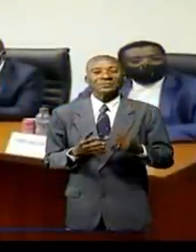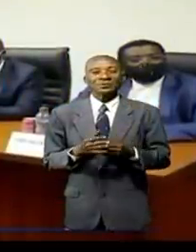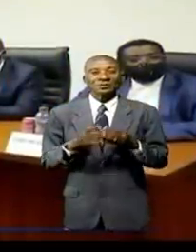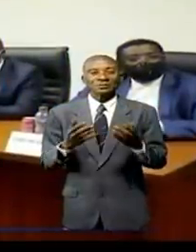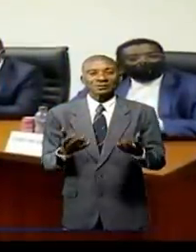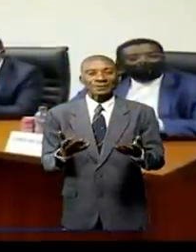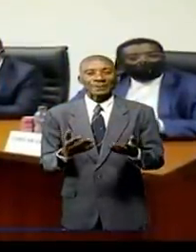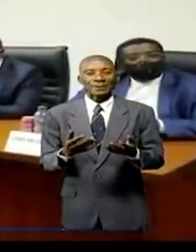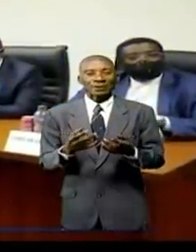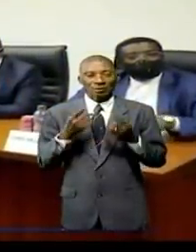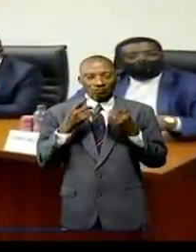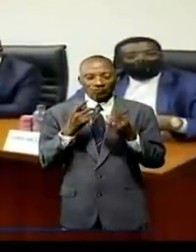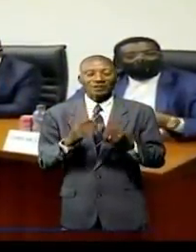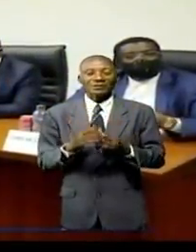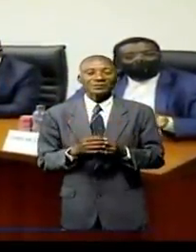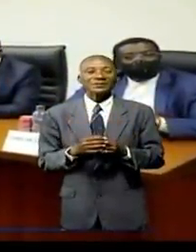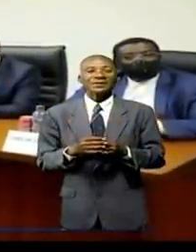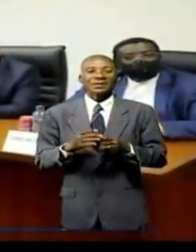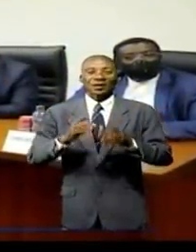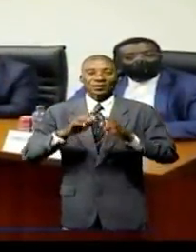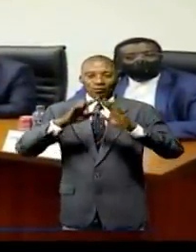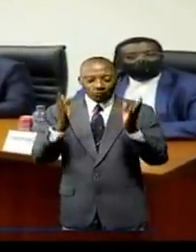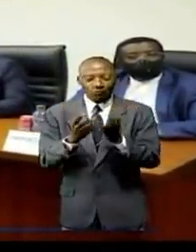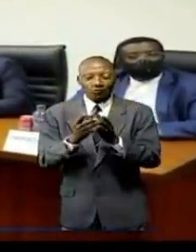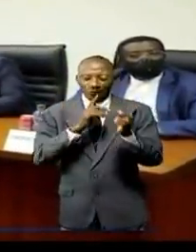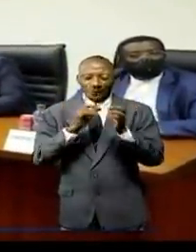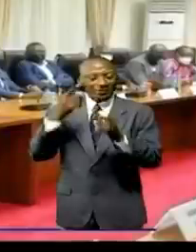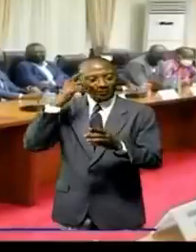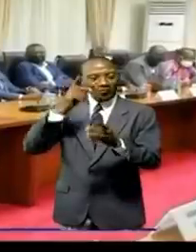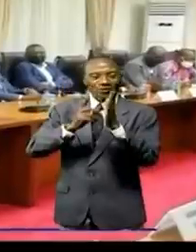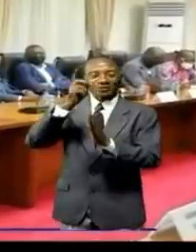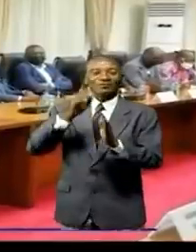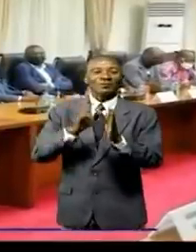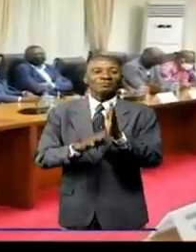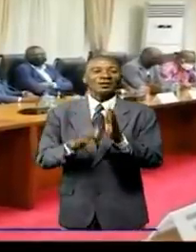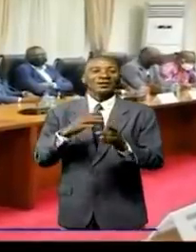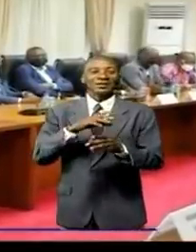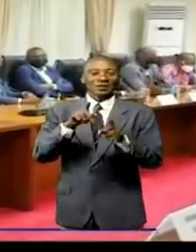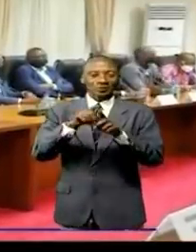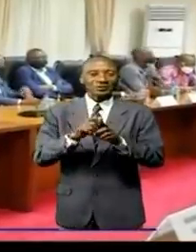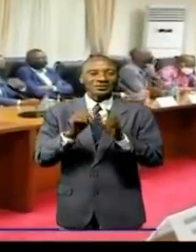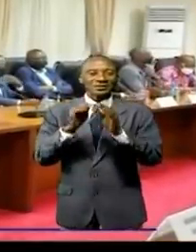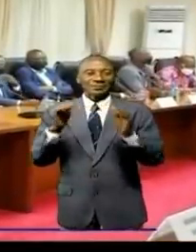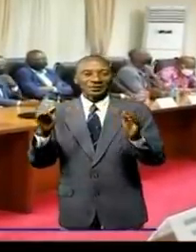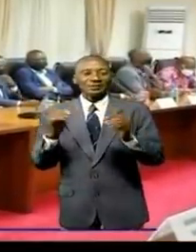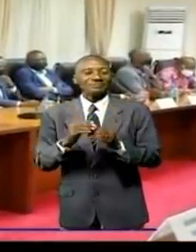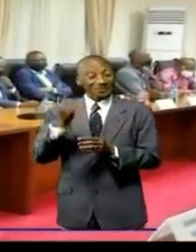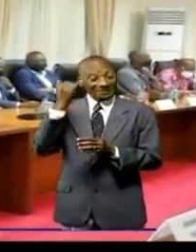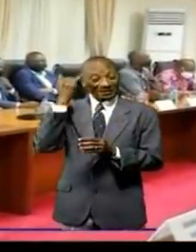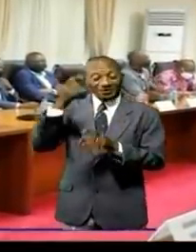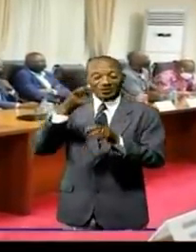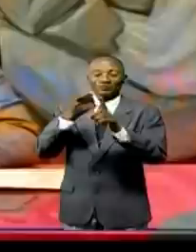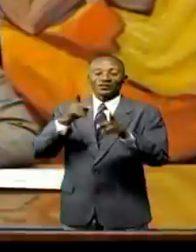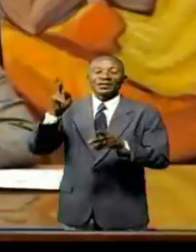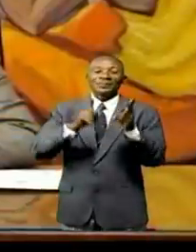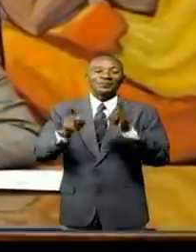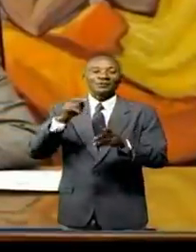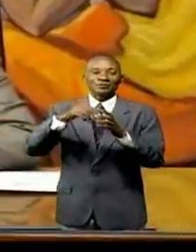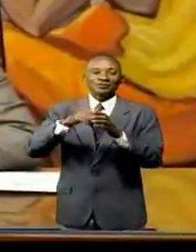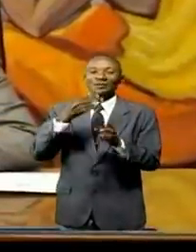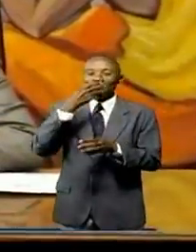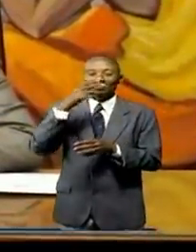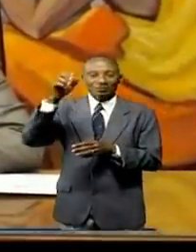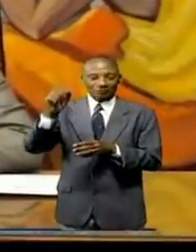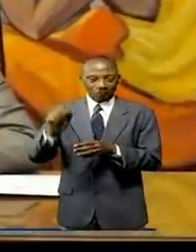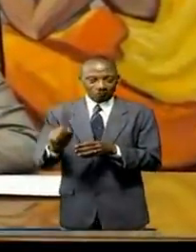de tracer les perspectives d'avenir pour le développement et la paix. Cette initiative de la population du Sud Kivu a été présentée